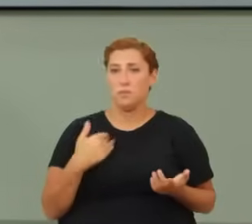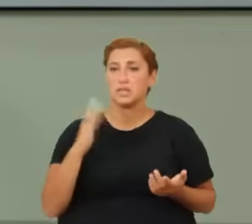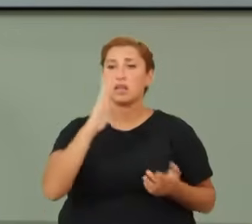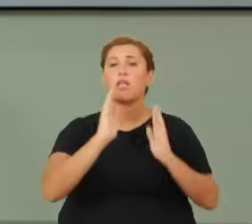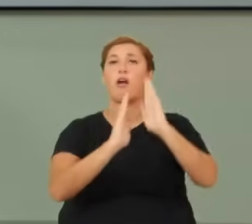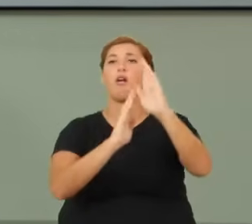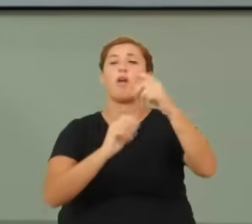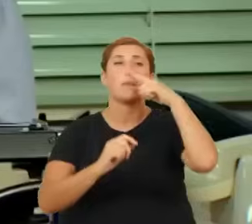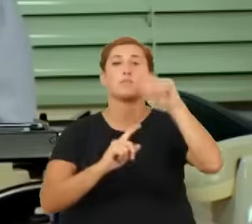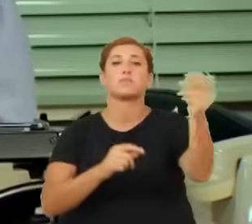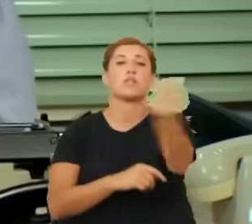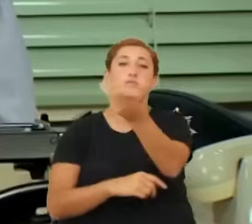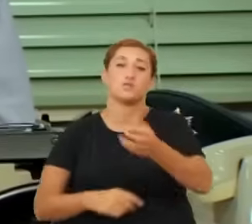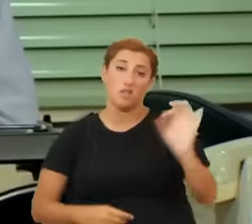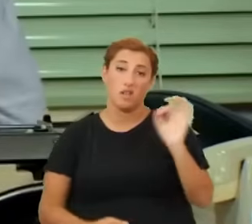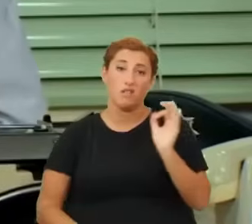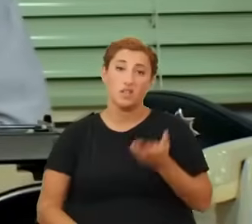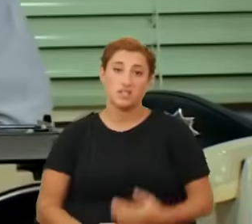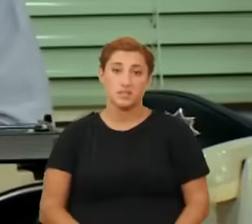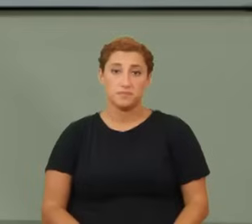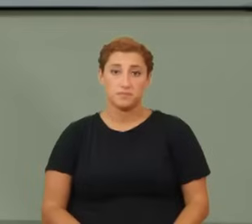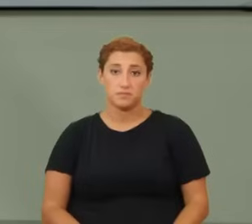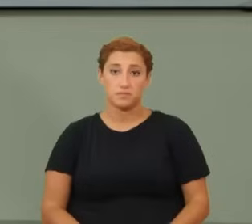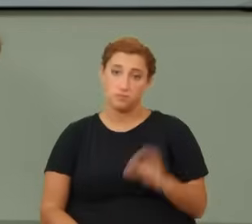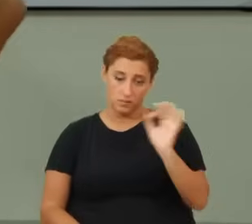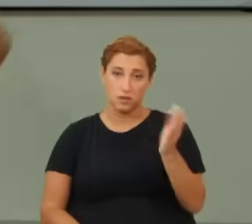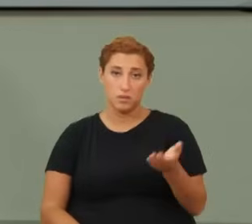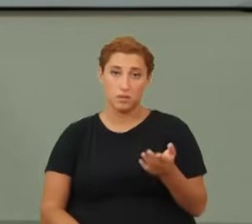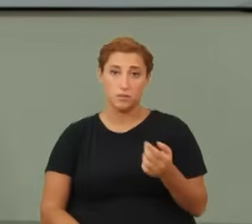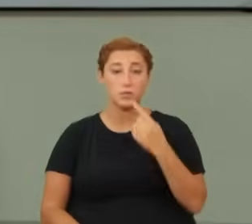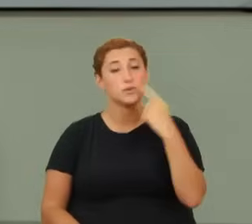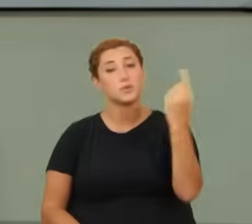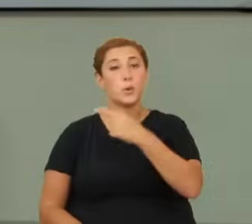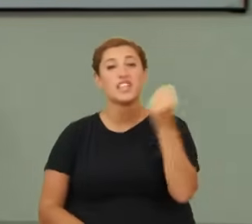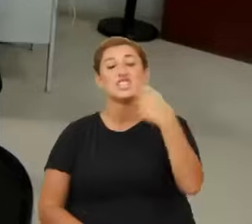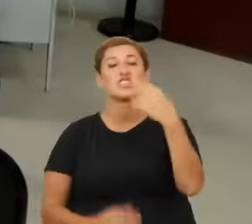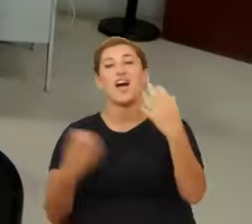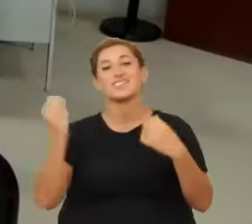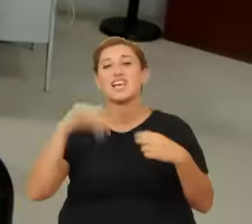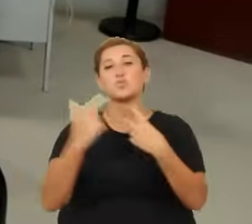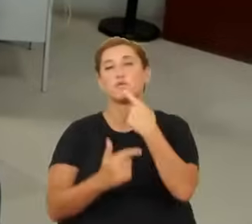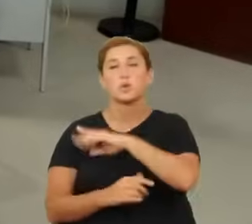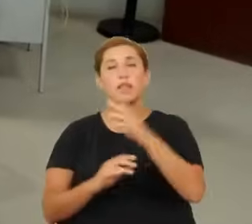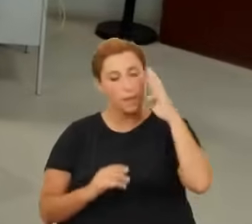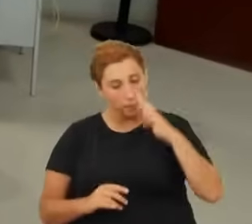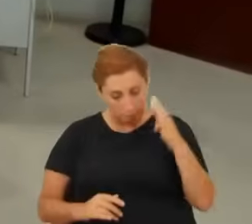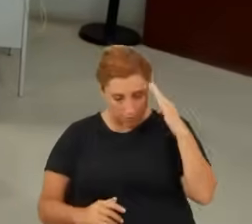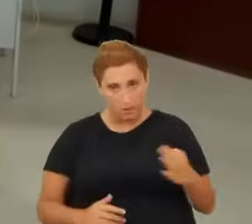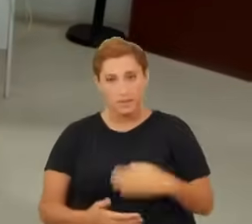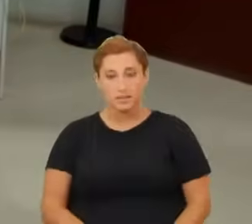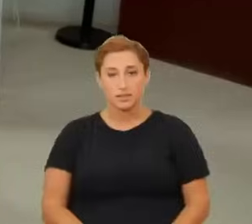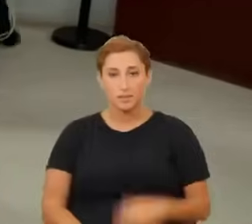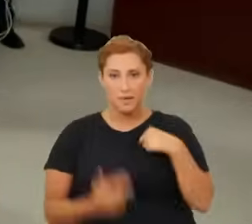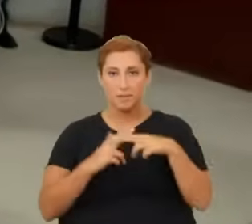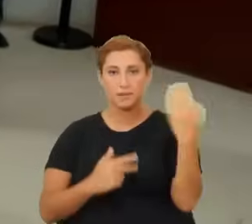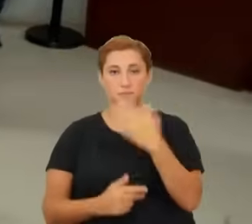gidene kadar failler kaçıyordu. Aynen öyle başkomiserim vallahi. Aynen öyle tabii. Söyle Yusuf'a gitsin, ilçeden alsın gelsin aracı. Haydi. Emredersiniz başkomiserim. Haydi bakalım.